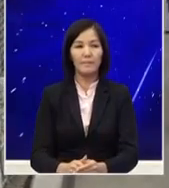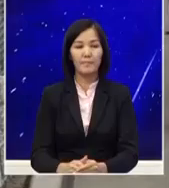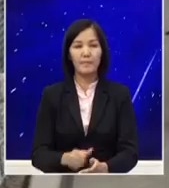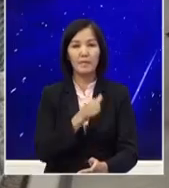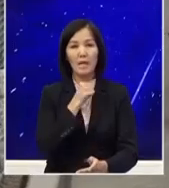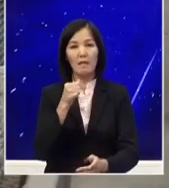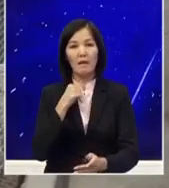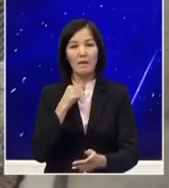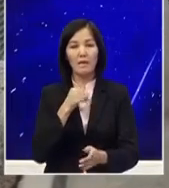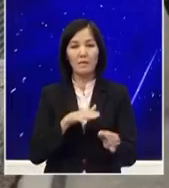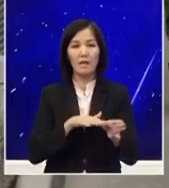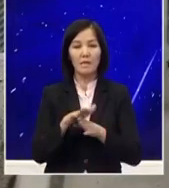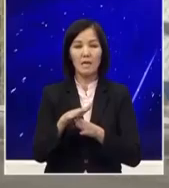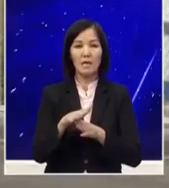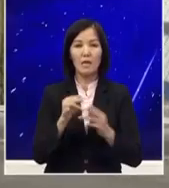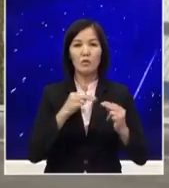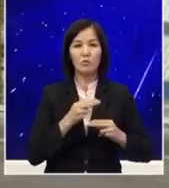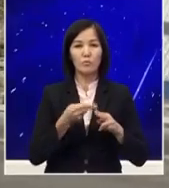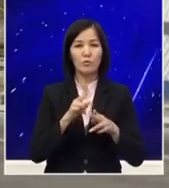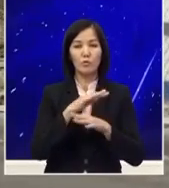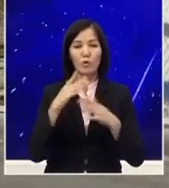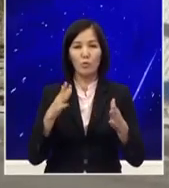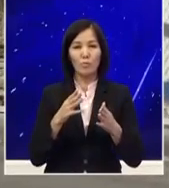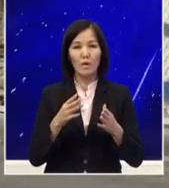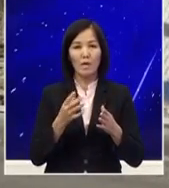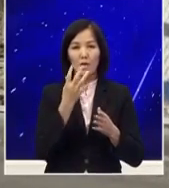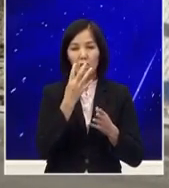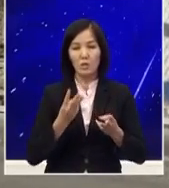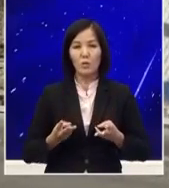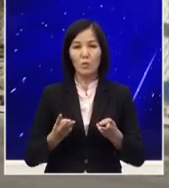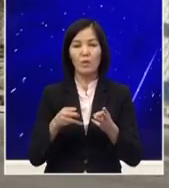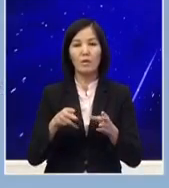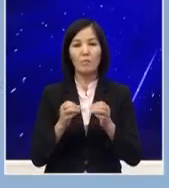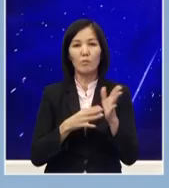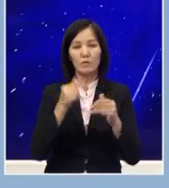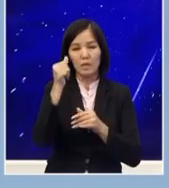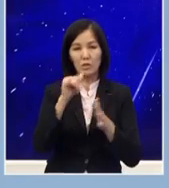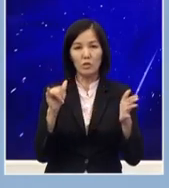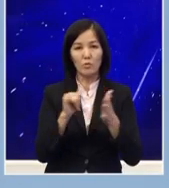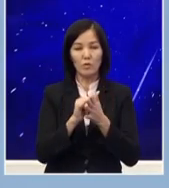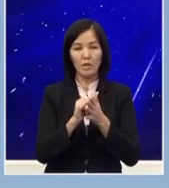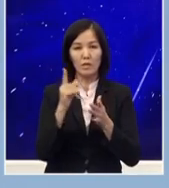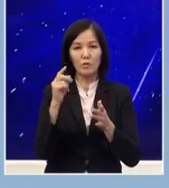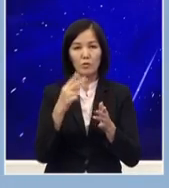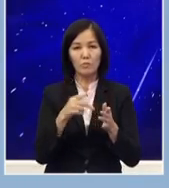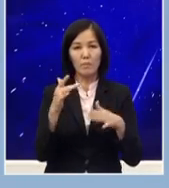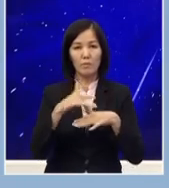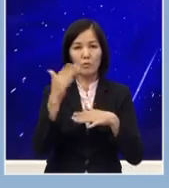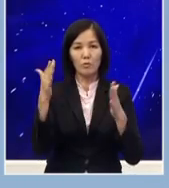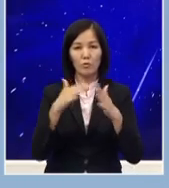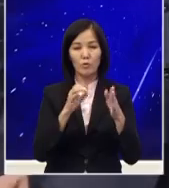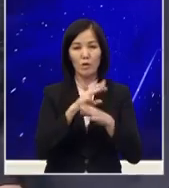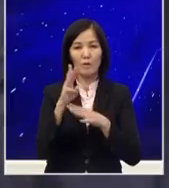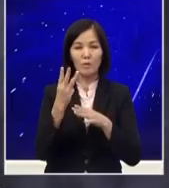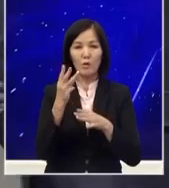Талғар ауданында тындырымдыс көп. Бірі блокты модульді қазандық. 2018 жылы 21 орнатылған. 121 көпқабатты тұрғын